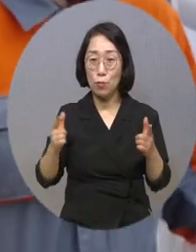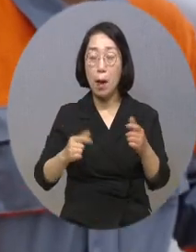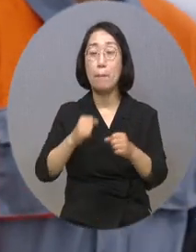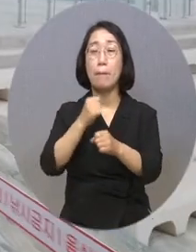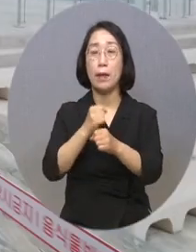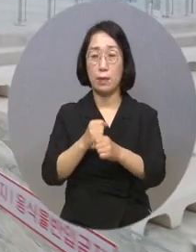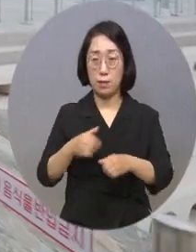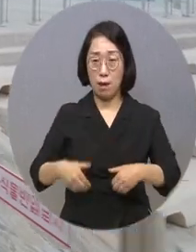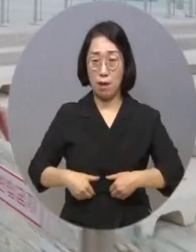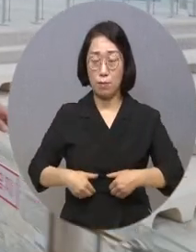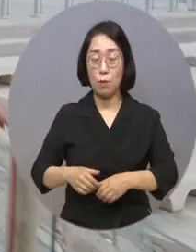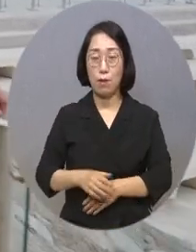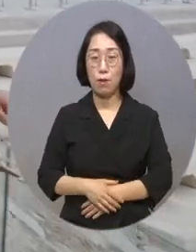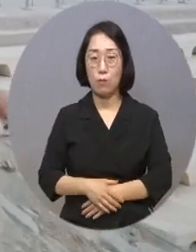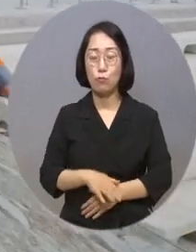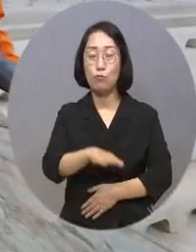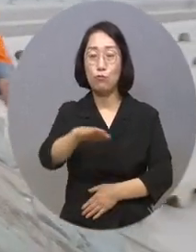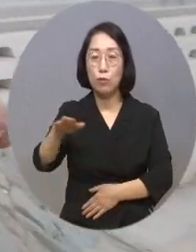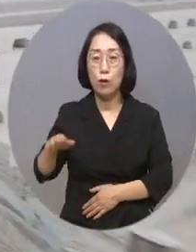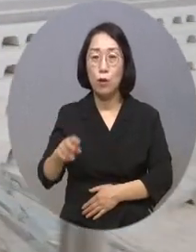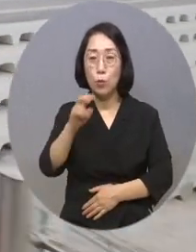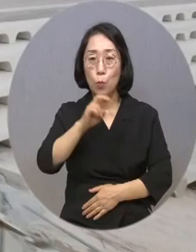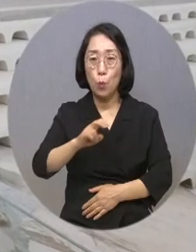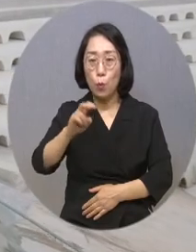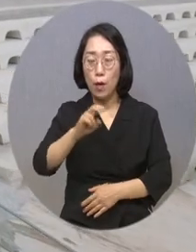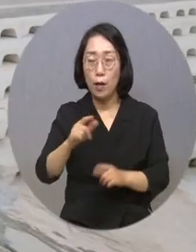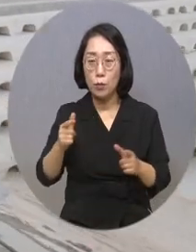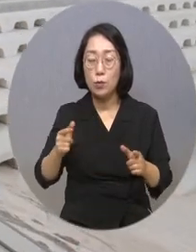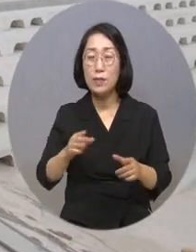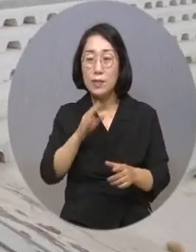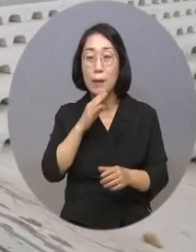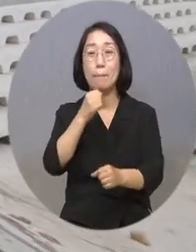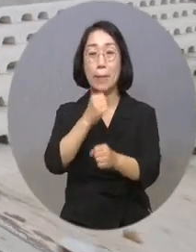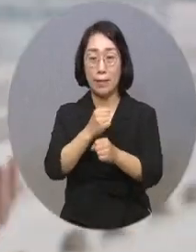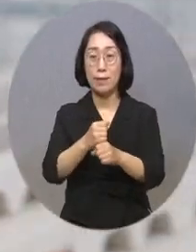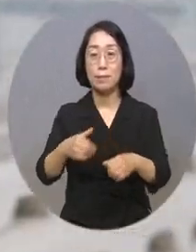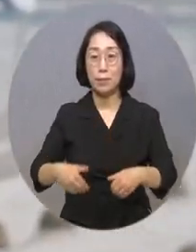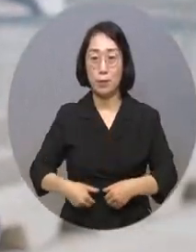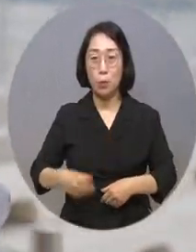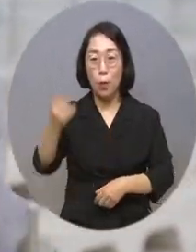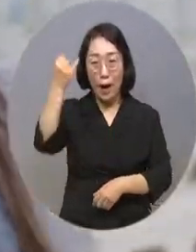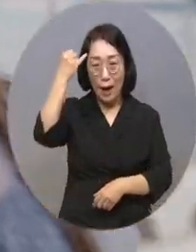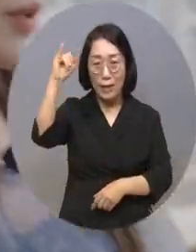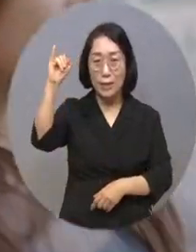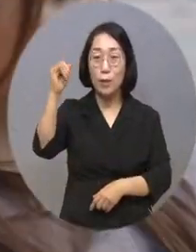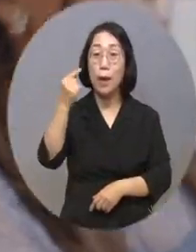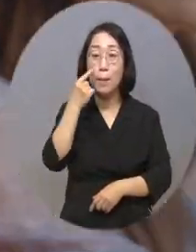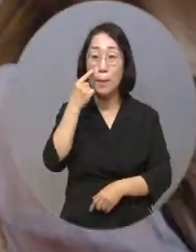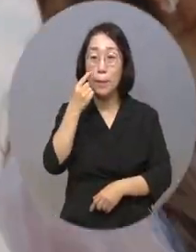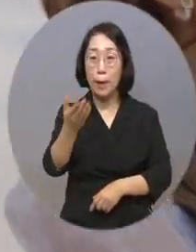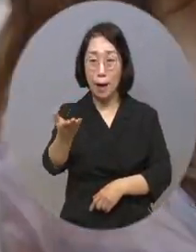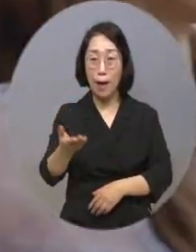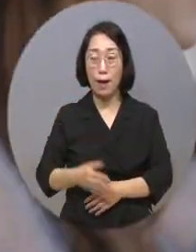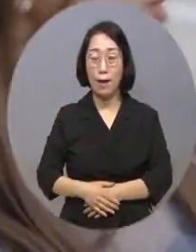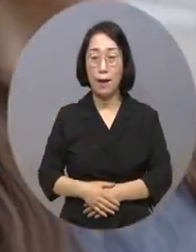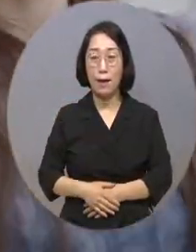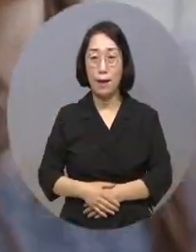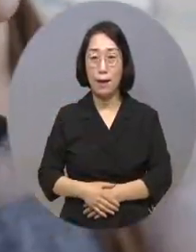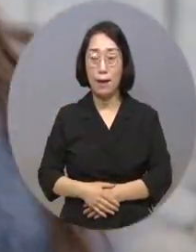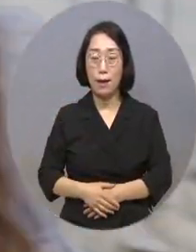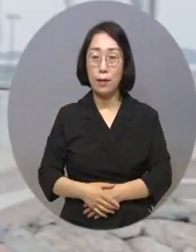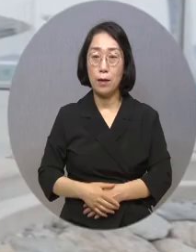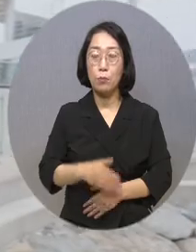만들어야 되니까는. 그렇네. 우리가 여기서 노래를 부를 게 아니고 우리 노래를 만들어야 되네. 그러니까 아이디어를 조금 네. 바닷가를 갯벌을 이렇게